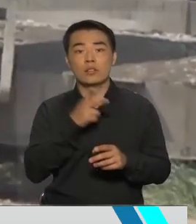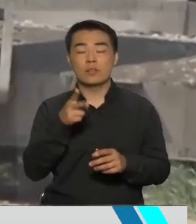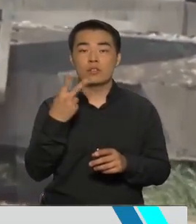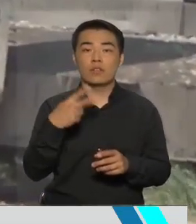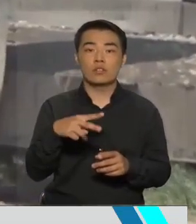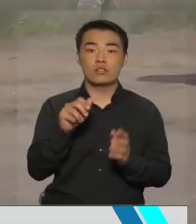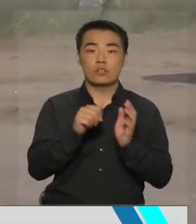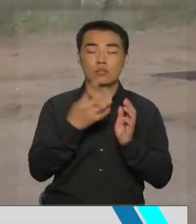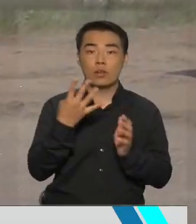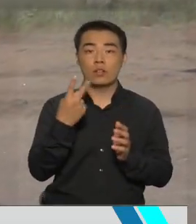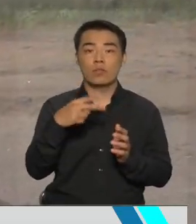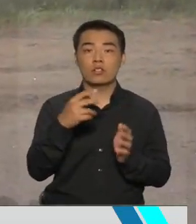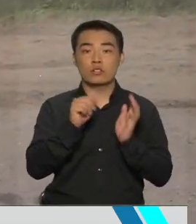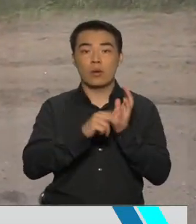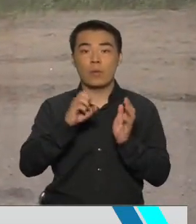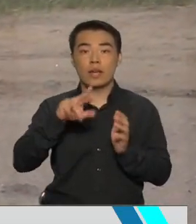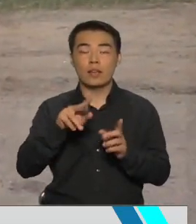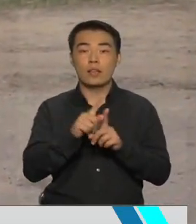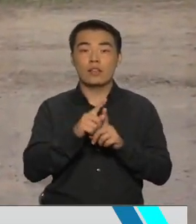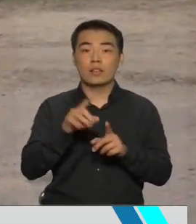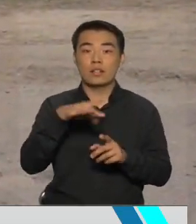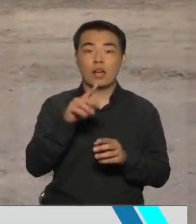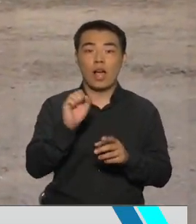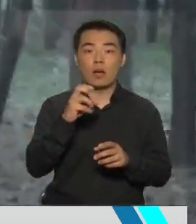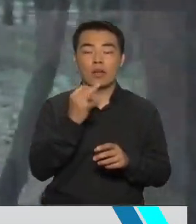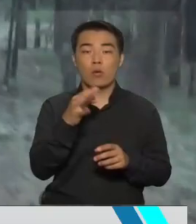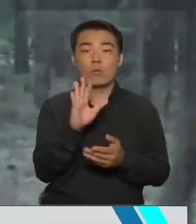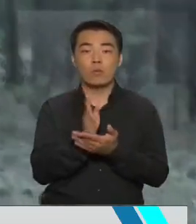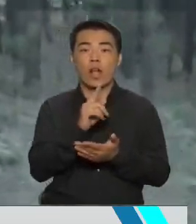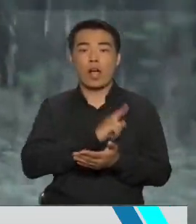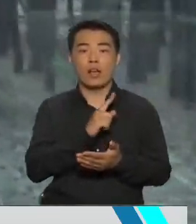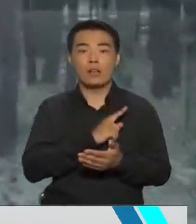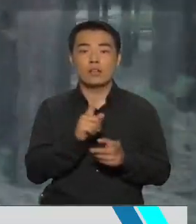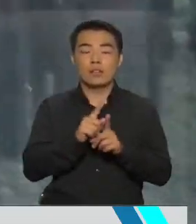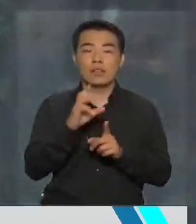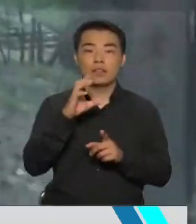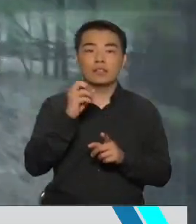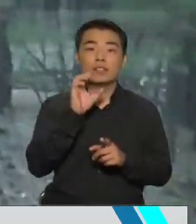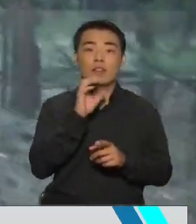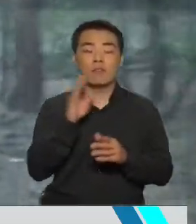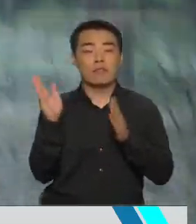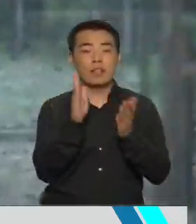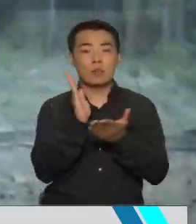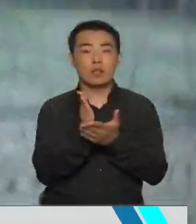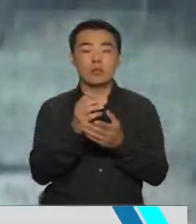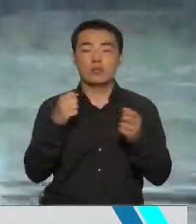24-26 мая в Бородулихинском районе Абайской области ожидаются порывы северо-восточного ветра до